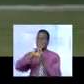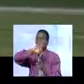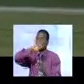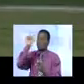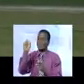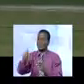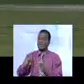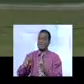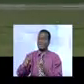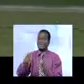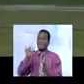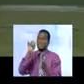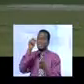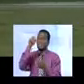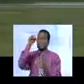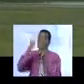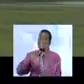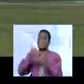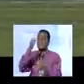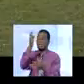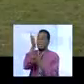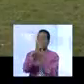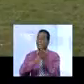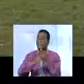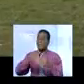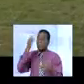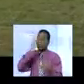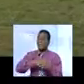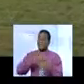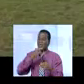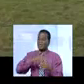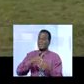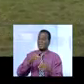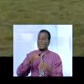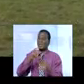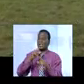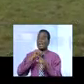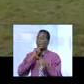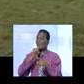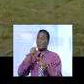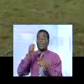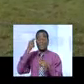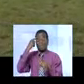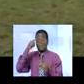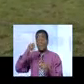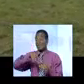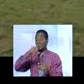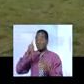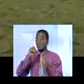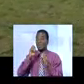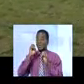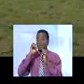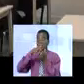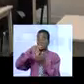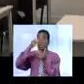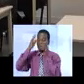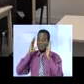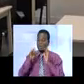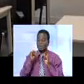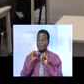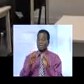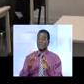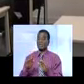d'une bourse d'études ou d'une aide de parents, ce n'est pas le cas pour les autres étudiants ivoiriens qui